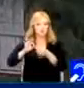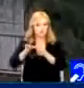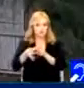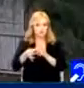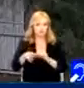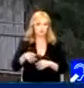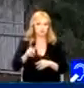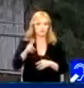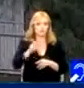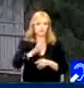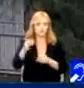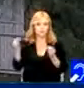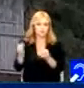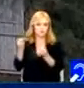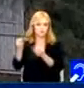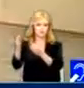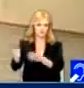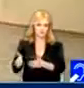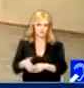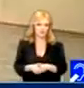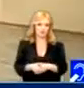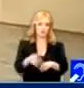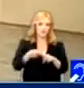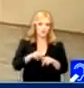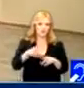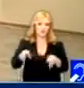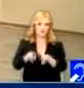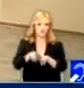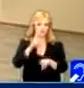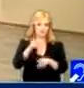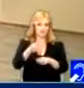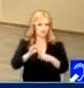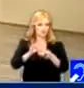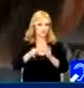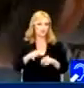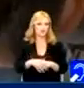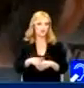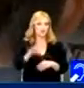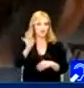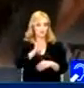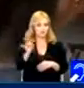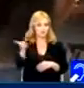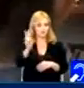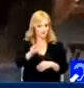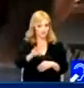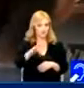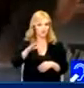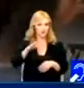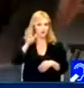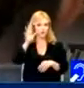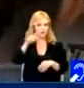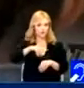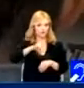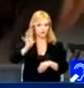de ei. Și normal că minorul nu se dezvoltă. Mulți vin și la preot, la orele de religie. Unde eu găvărit? Когда